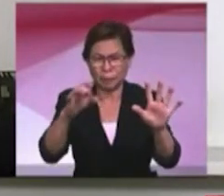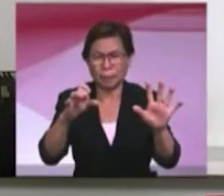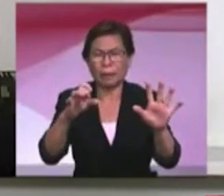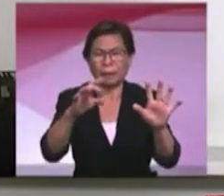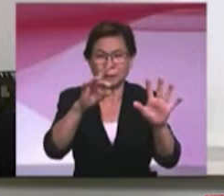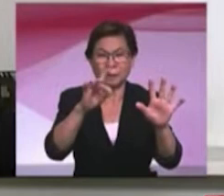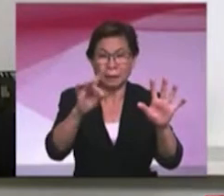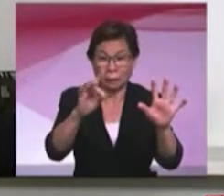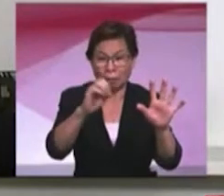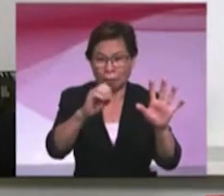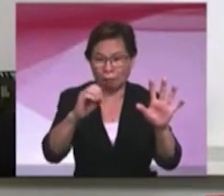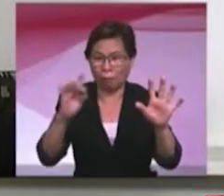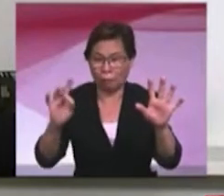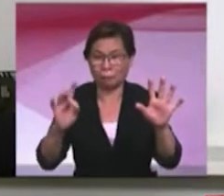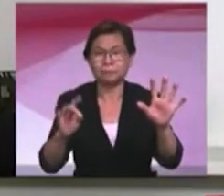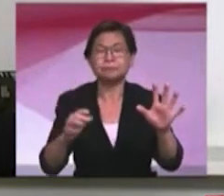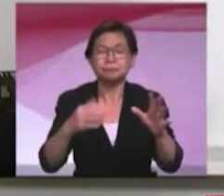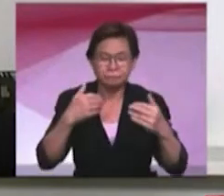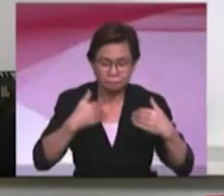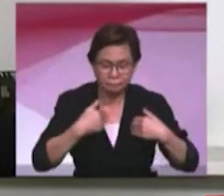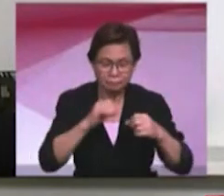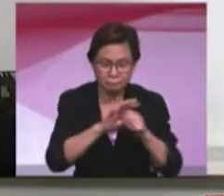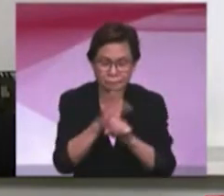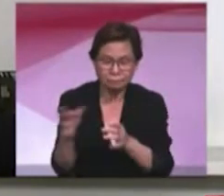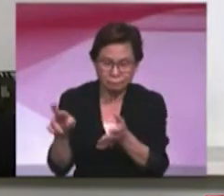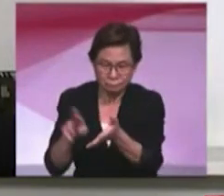45,008 kes positif telah direkodkan